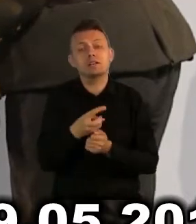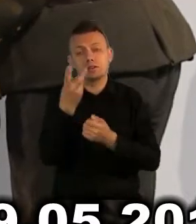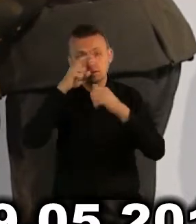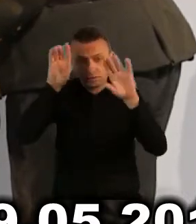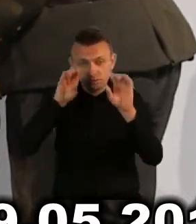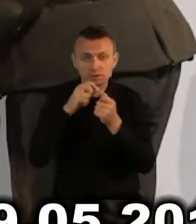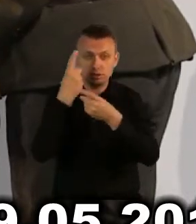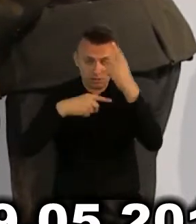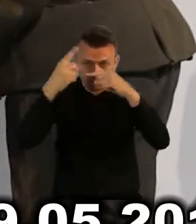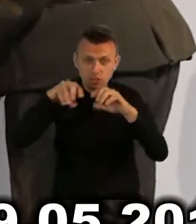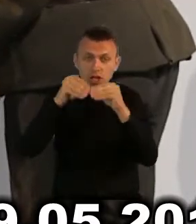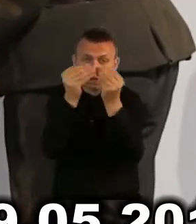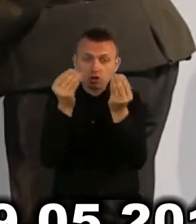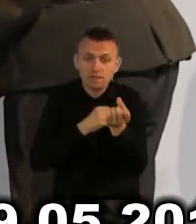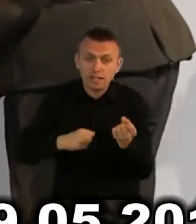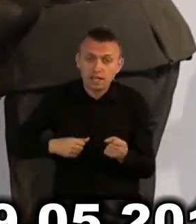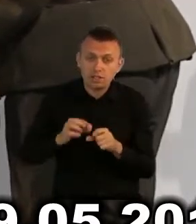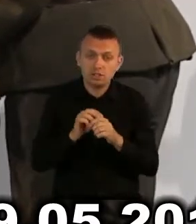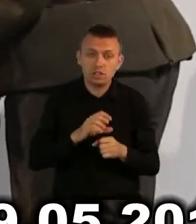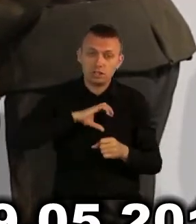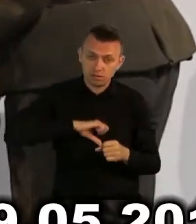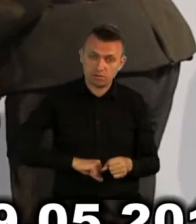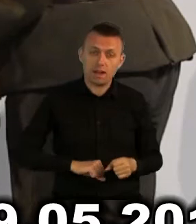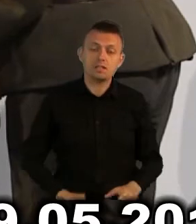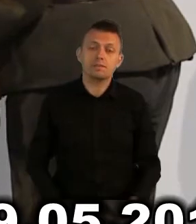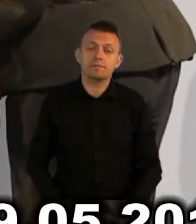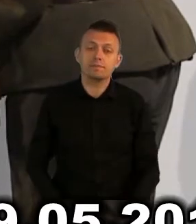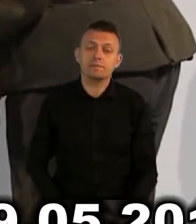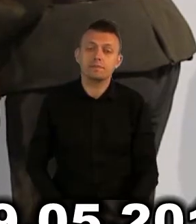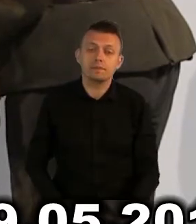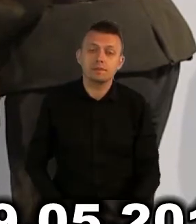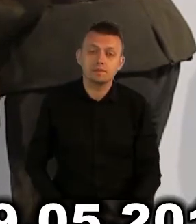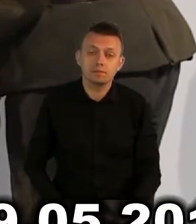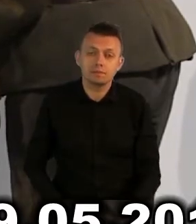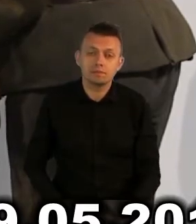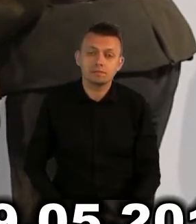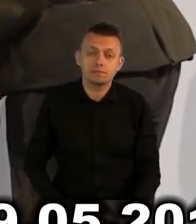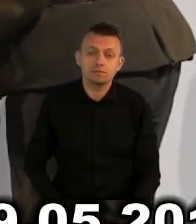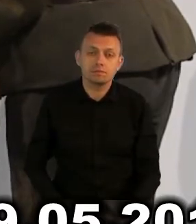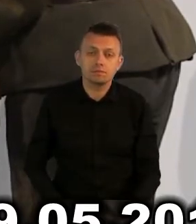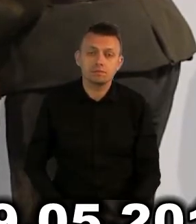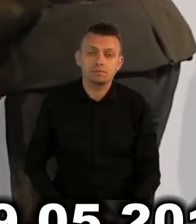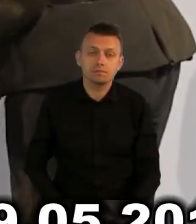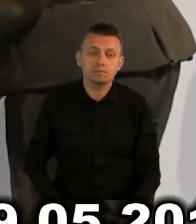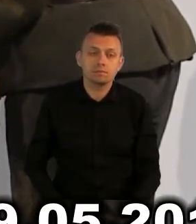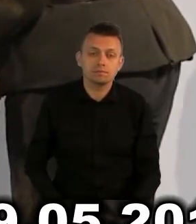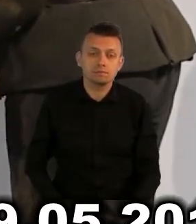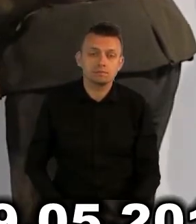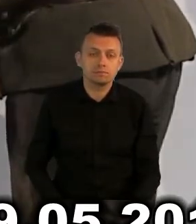przyświeca. Rozwijajcie się, trwajcie i bądźcie Polakami. Panie